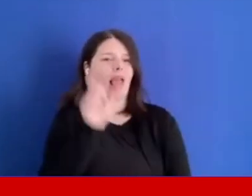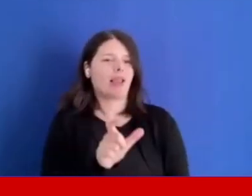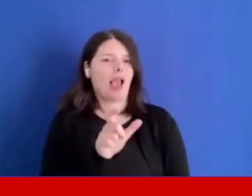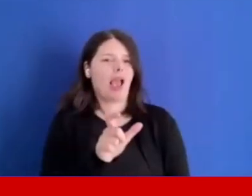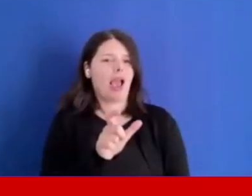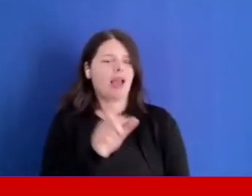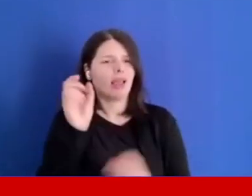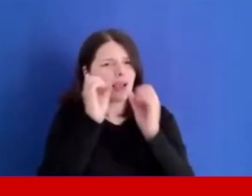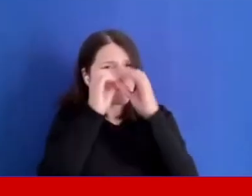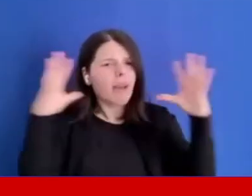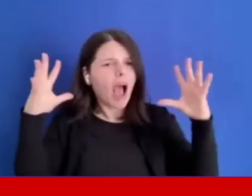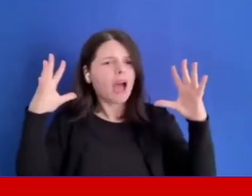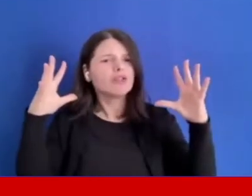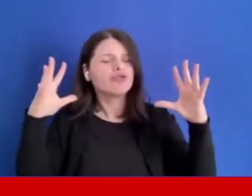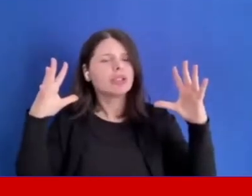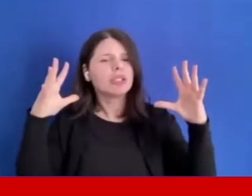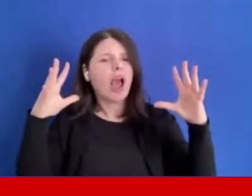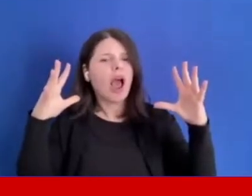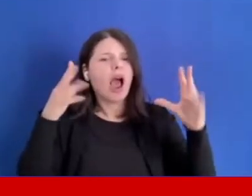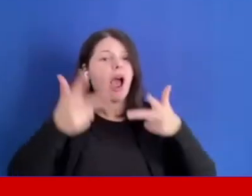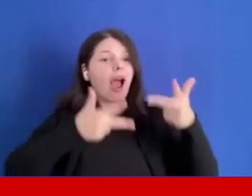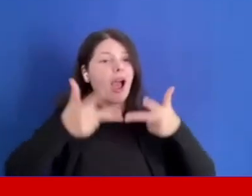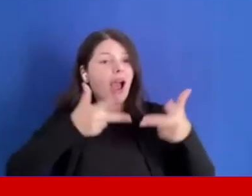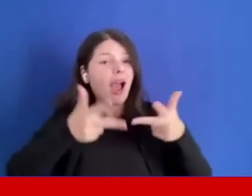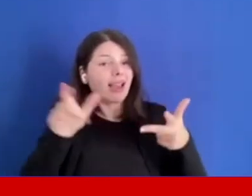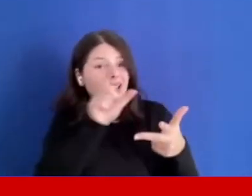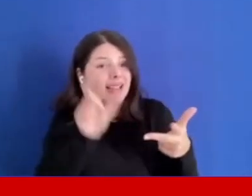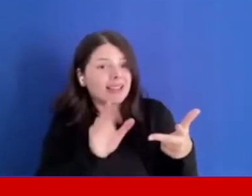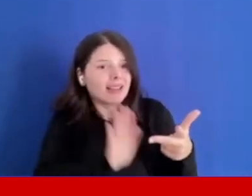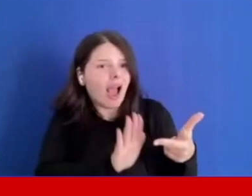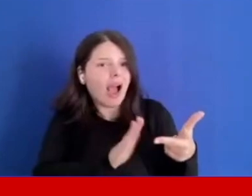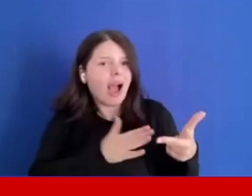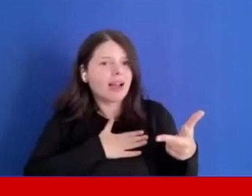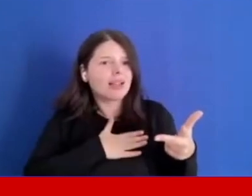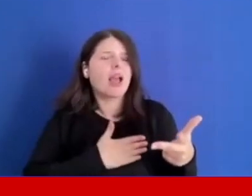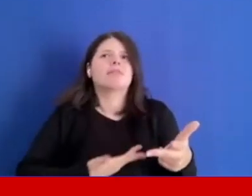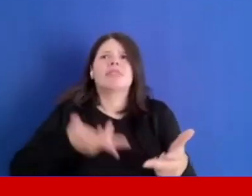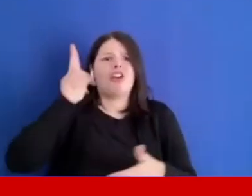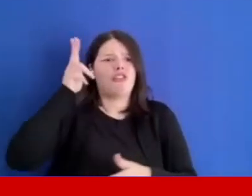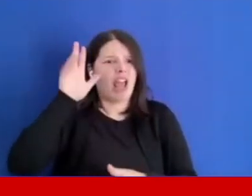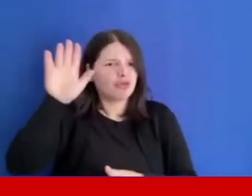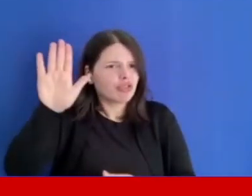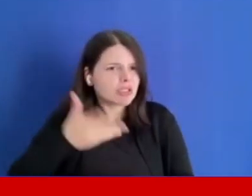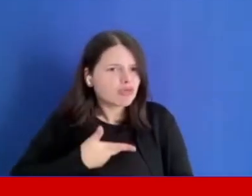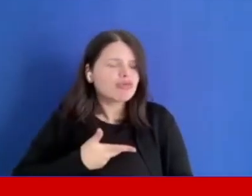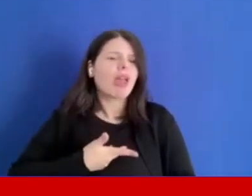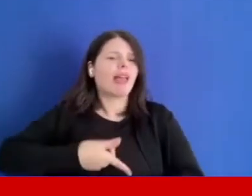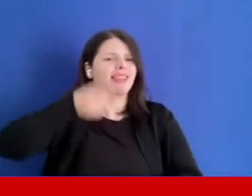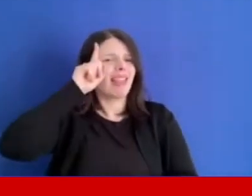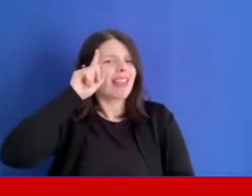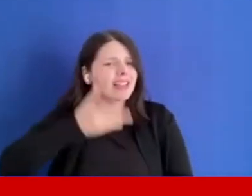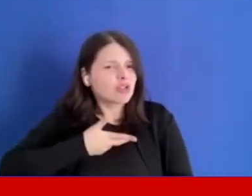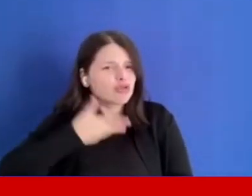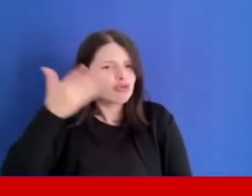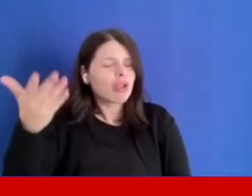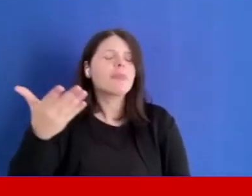a immaginare che è la lingua dei segni italiana, quindi abbiamo quella francese, quella tedesca, poi vi dico un segreto,